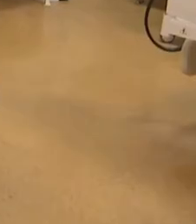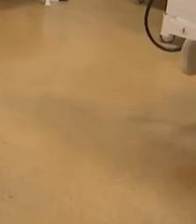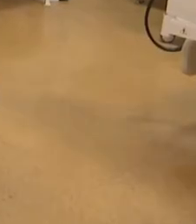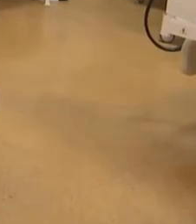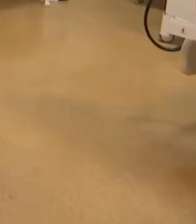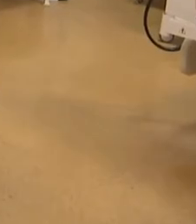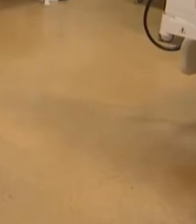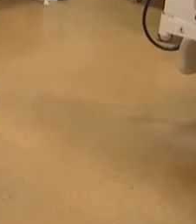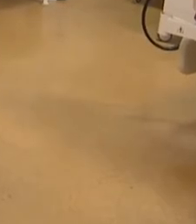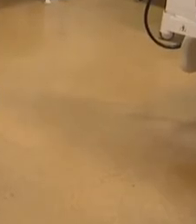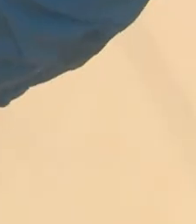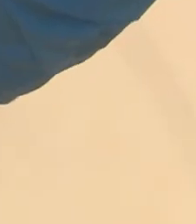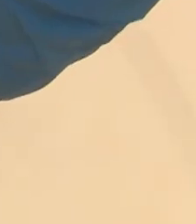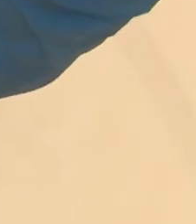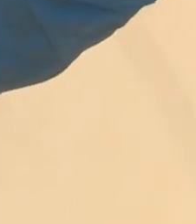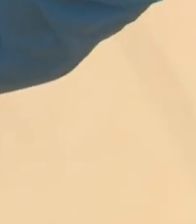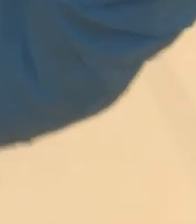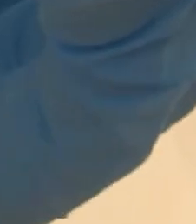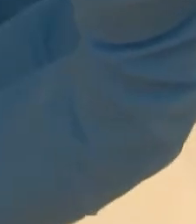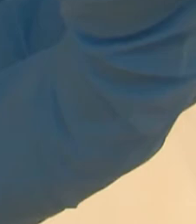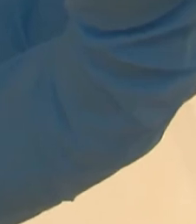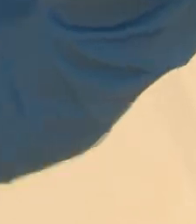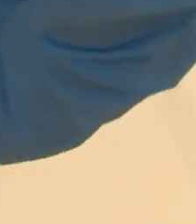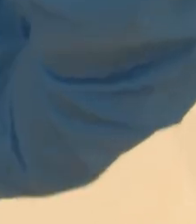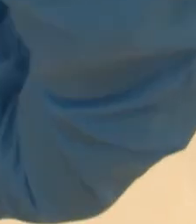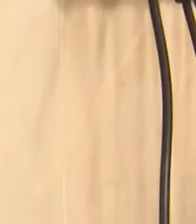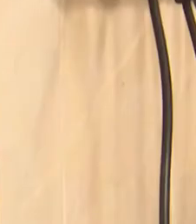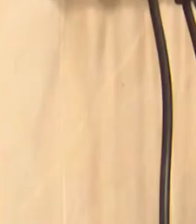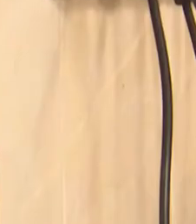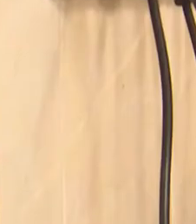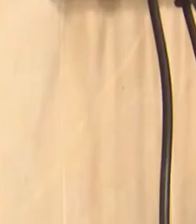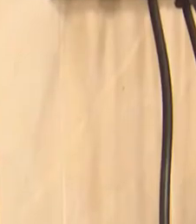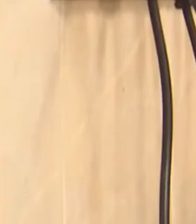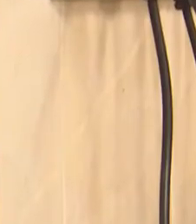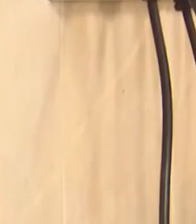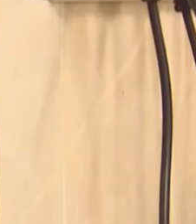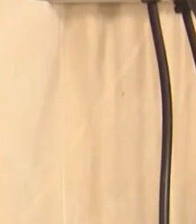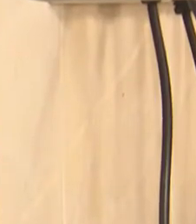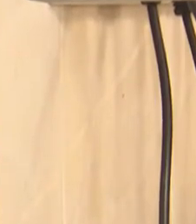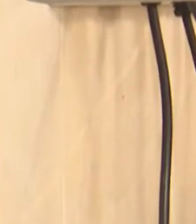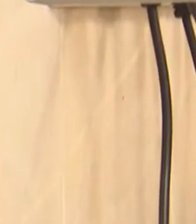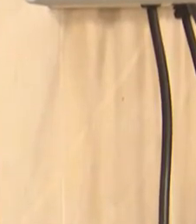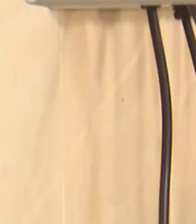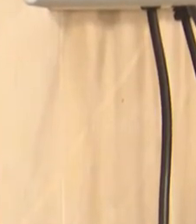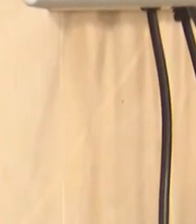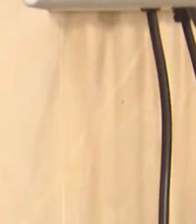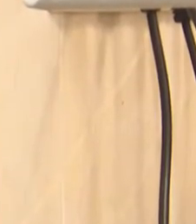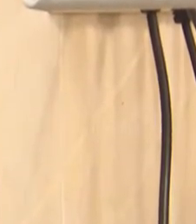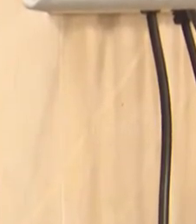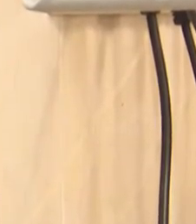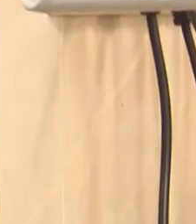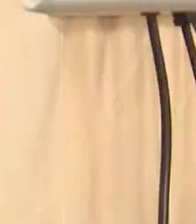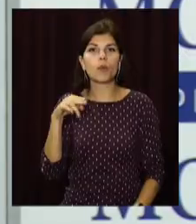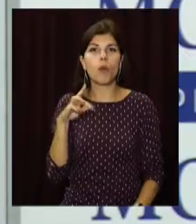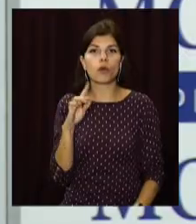цей показник був на третину менше. Найбільша кількість нових недужих – у Дніпрі, Новомосковську, Кривому Розі, Марганці та